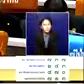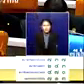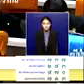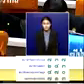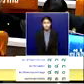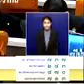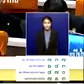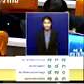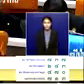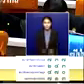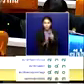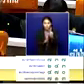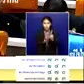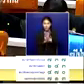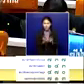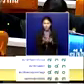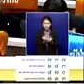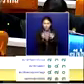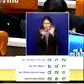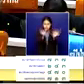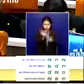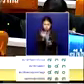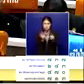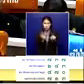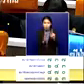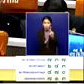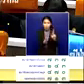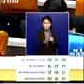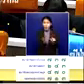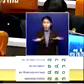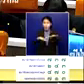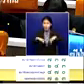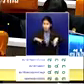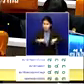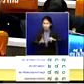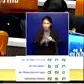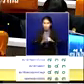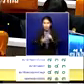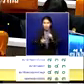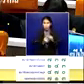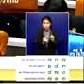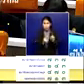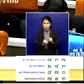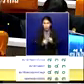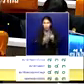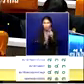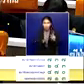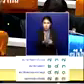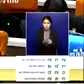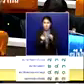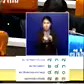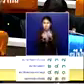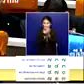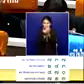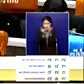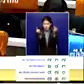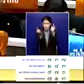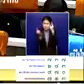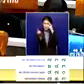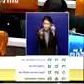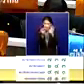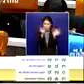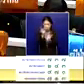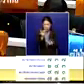ดยาวปลีกย่อยเราควรจะกำหนดไว้ในกฎหมายธรรมดาไม่ใช่กำหนดไว้ในกฎหมายสูงสุดอย่างรัฐธรรมนูญนะค